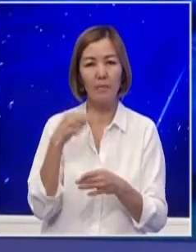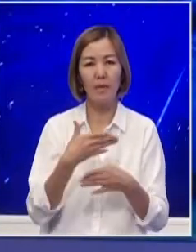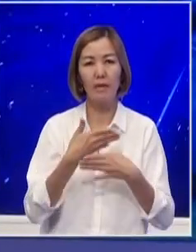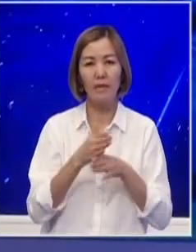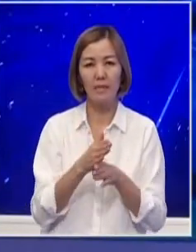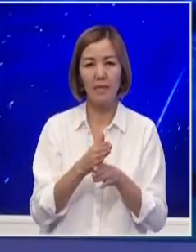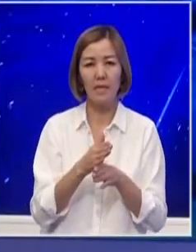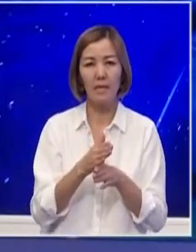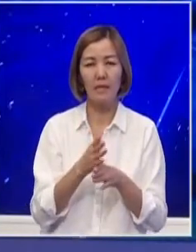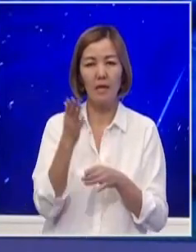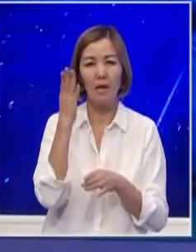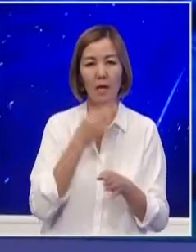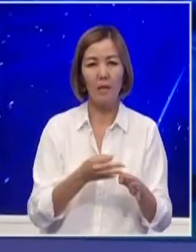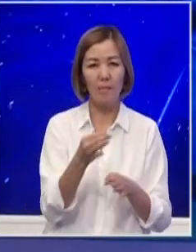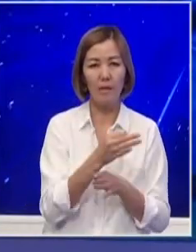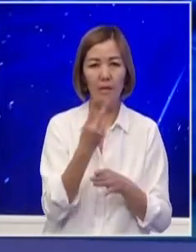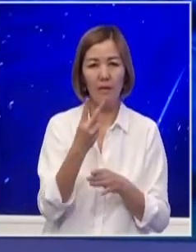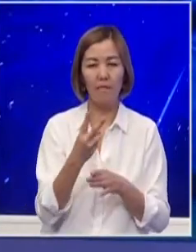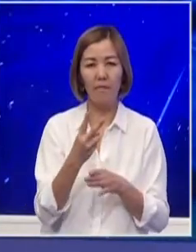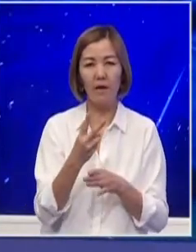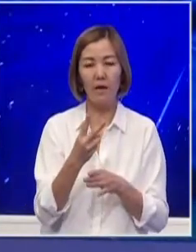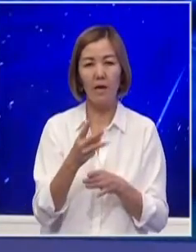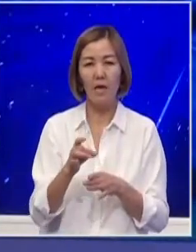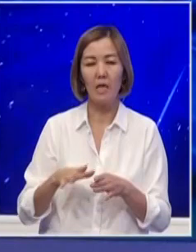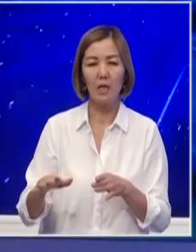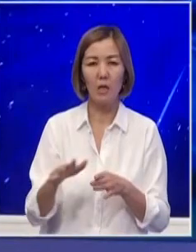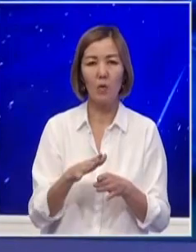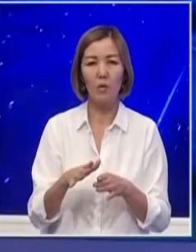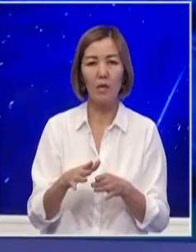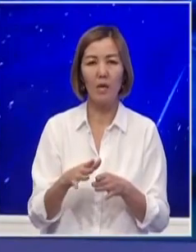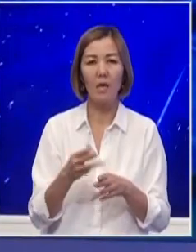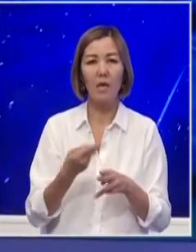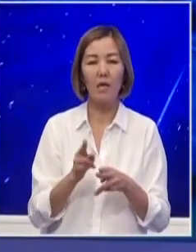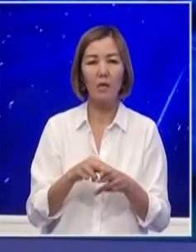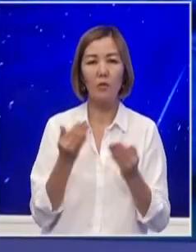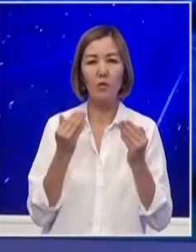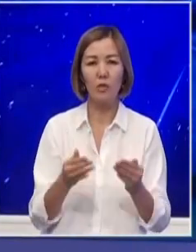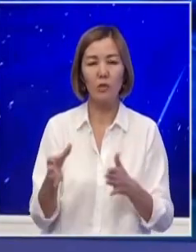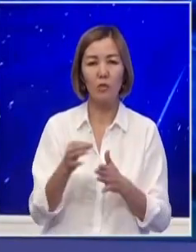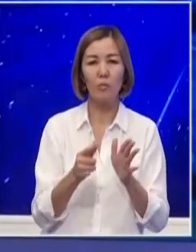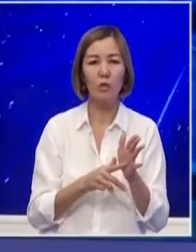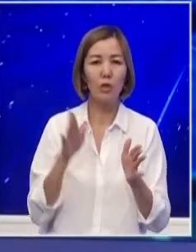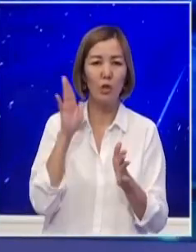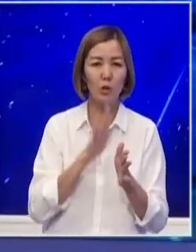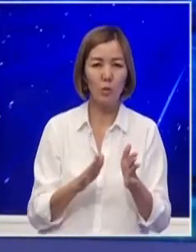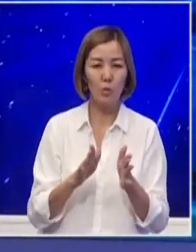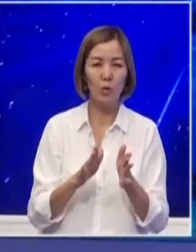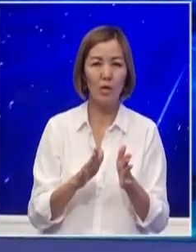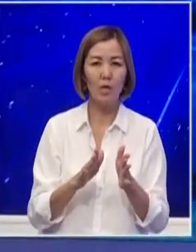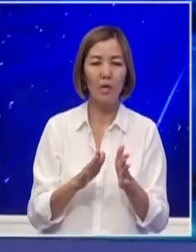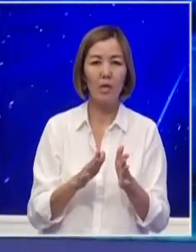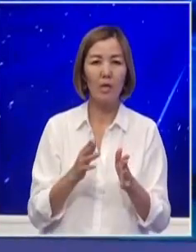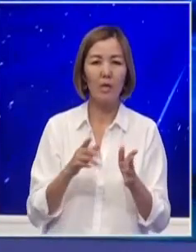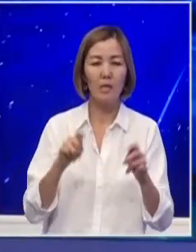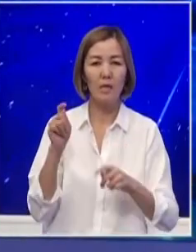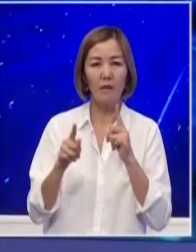разделение тогда еще Алматинской области на два самостоятельных региона, один из которых ныне именуется областью ЖТСУ. В тот год